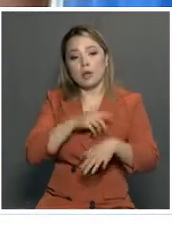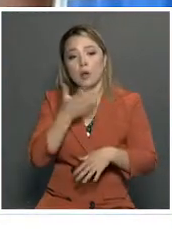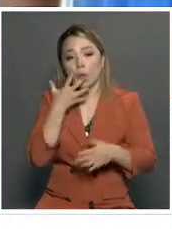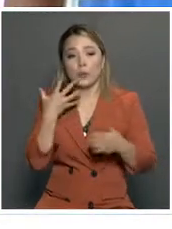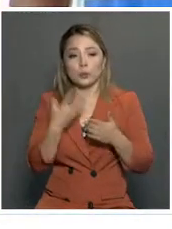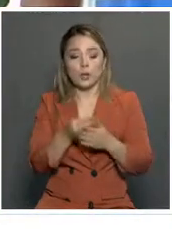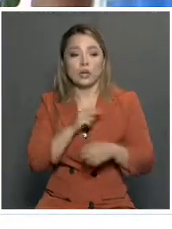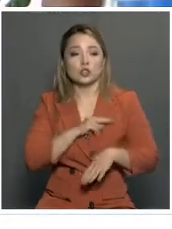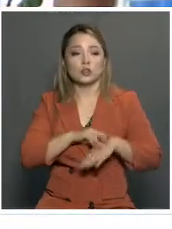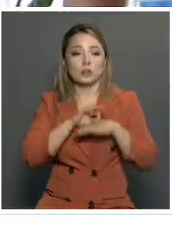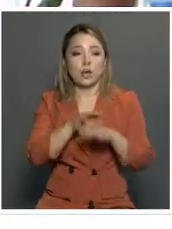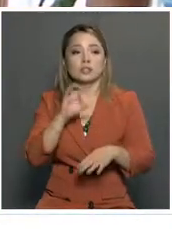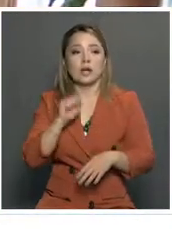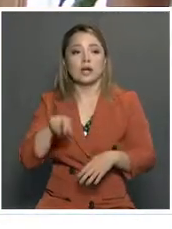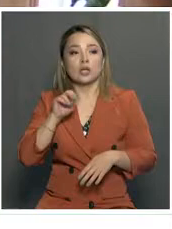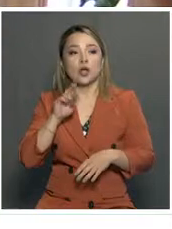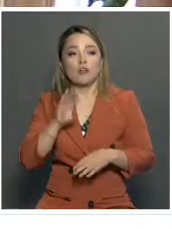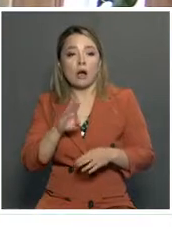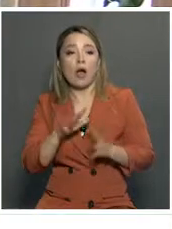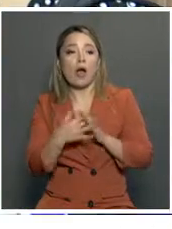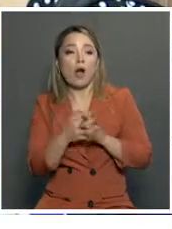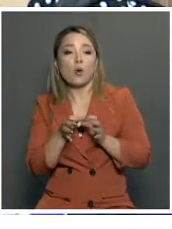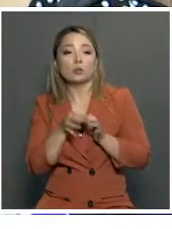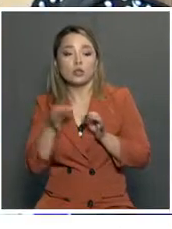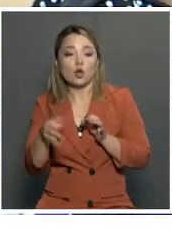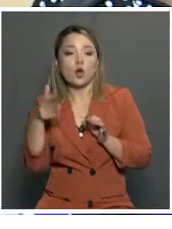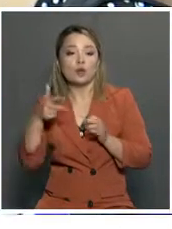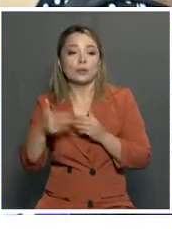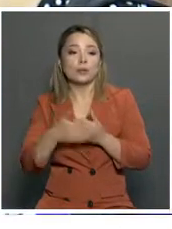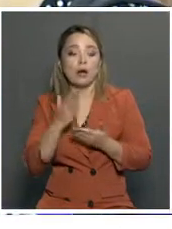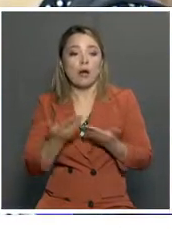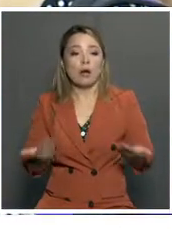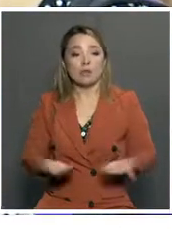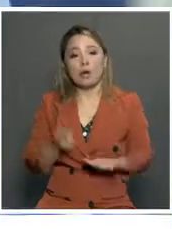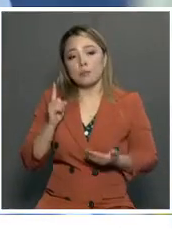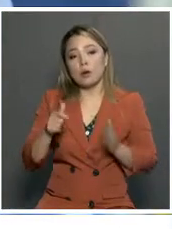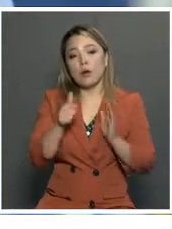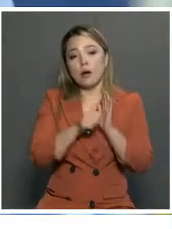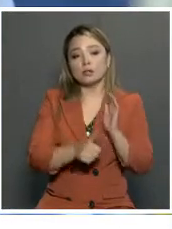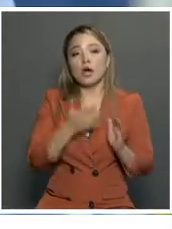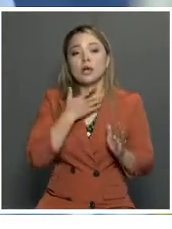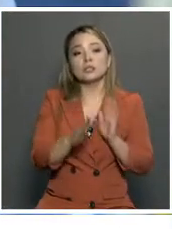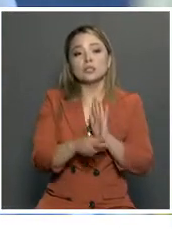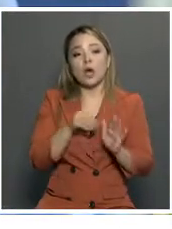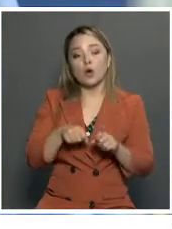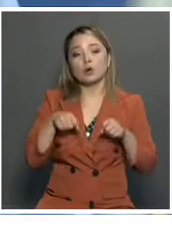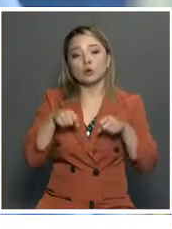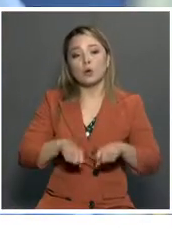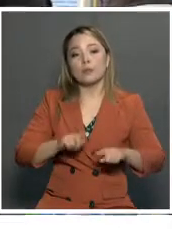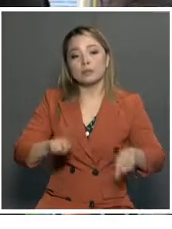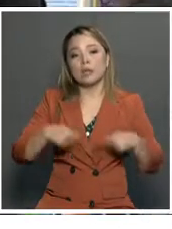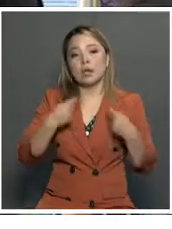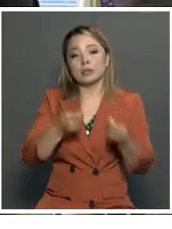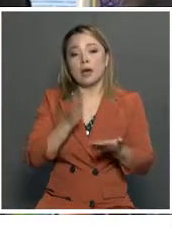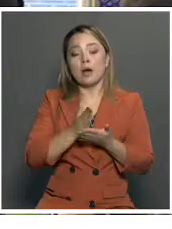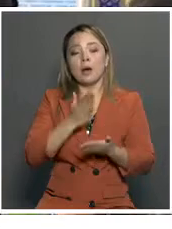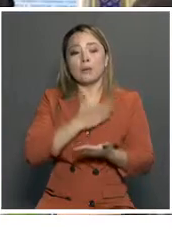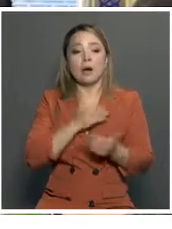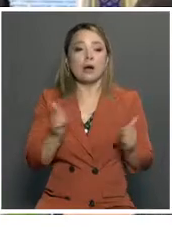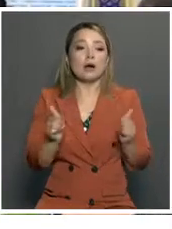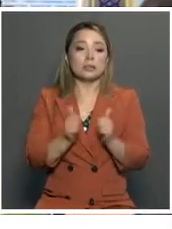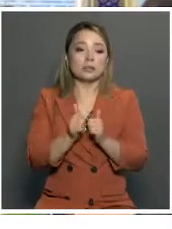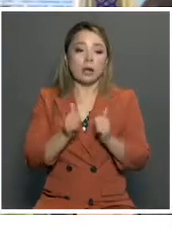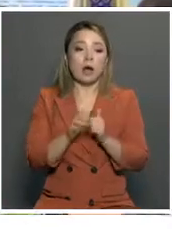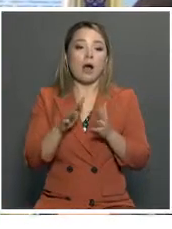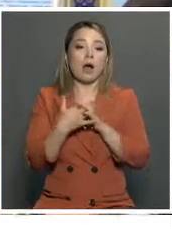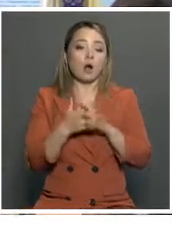жасап жатыр. Сачков ауылында 3000-нан аса тұрғын болса, соның 1600-ден астамы дауыс беру құқына ие. Дәл қазір менің қасымда осы